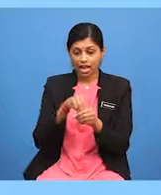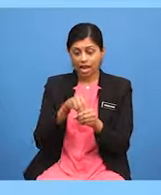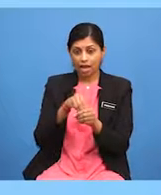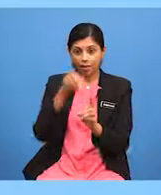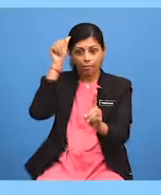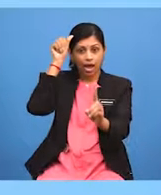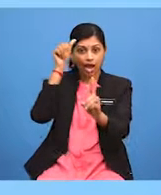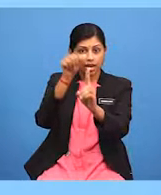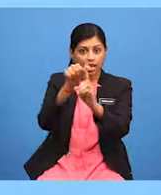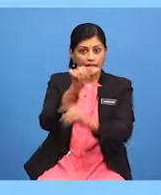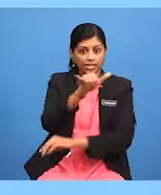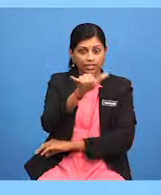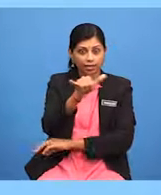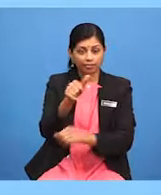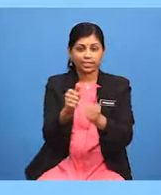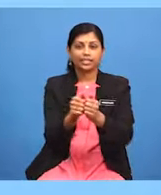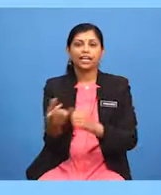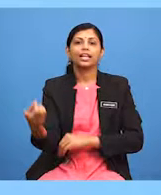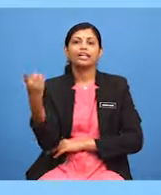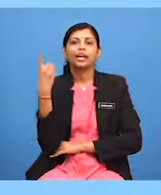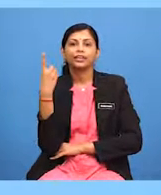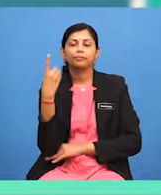arah yang sama dengan daya.